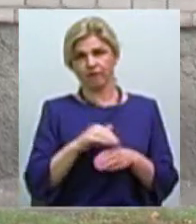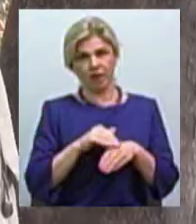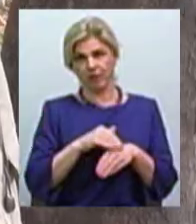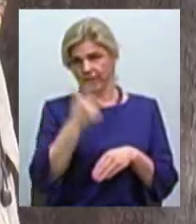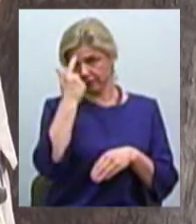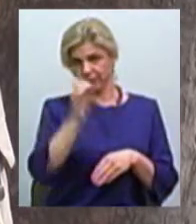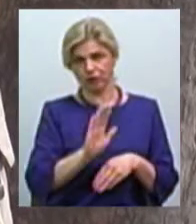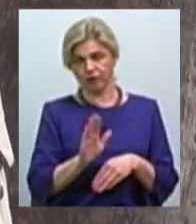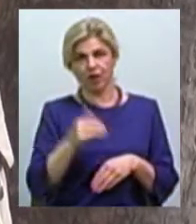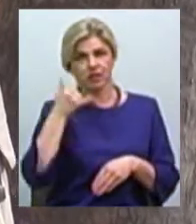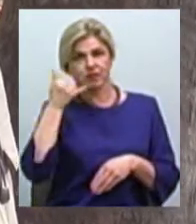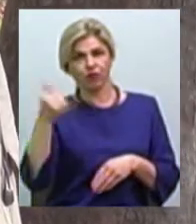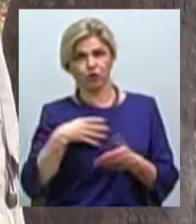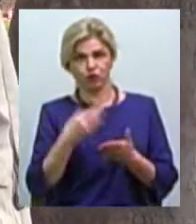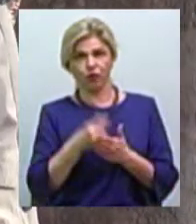роботодавцю.